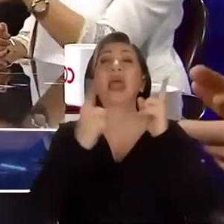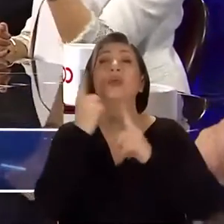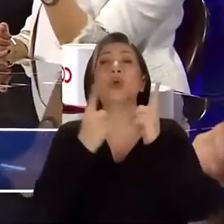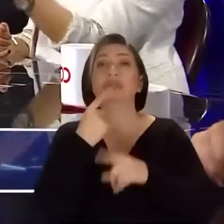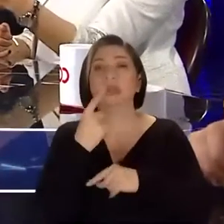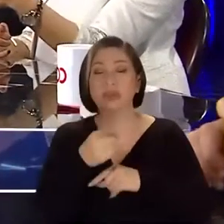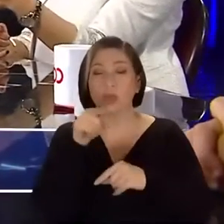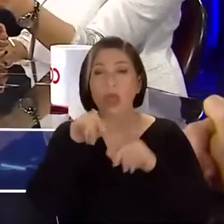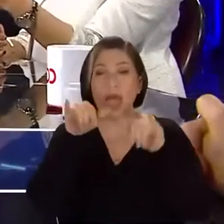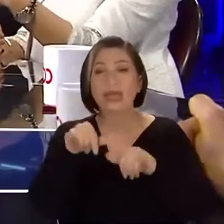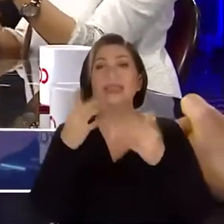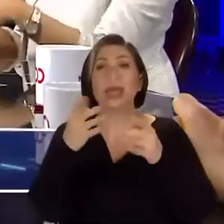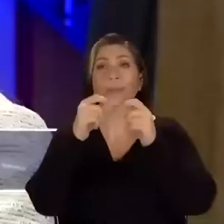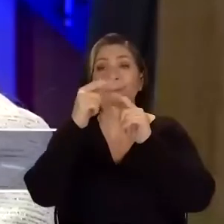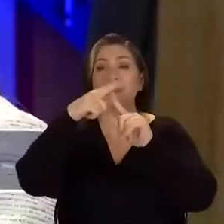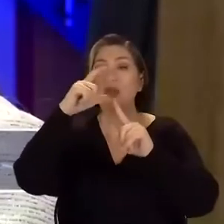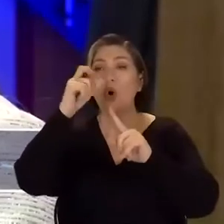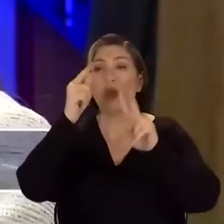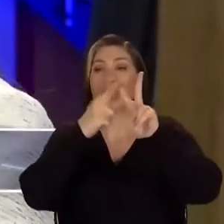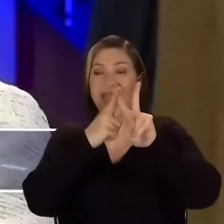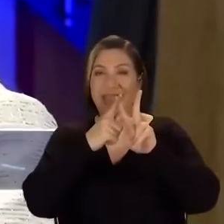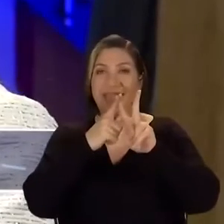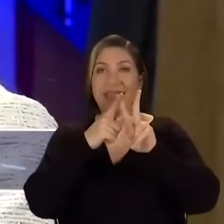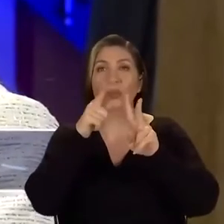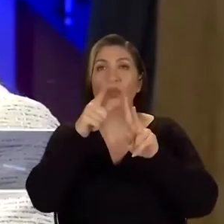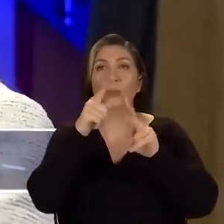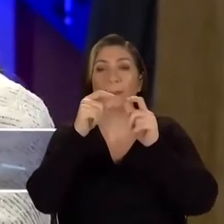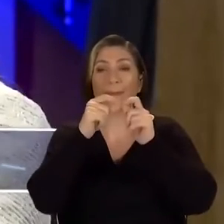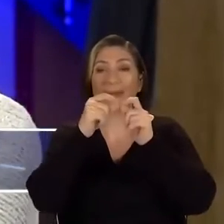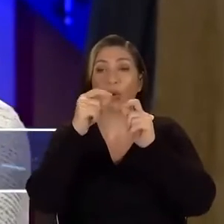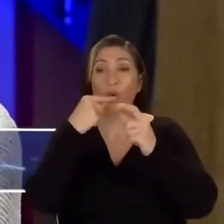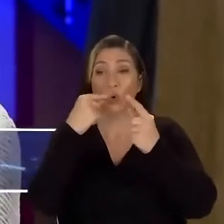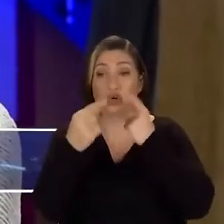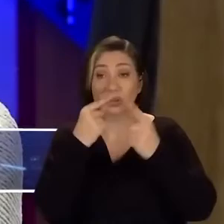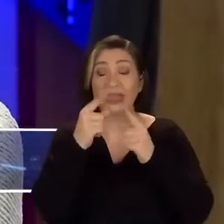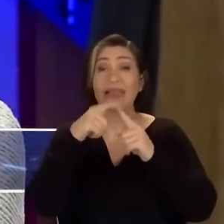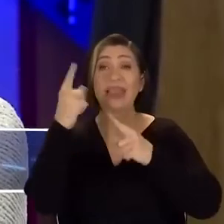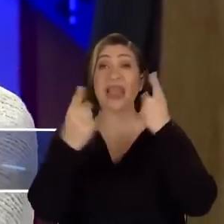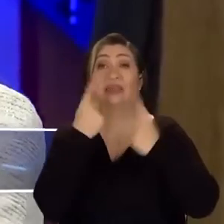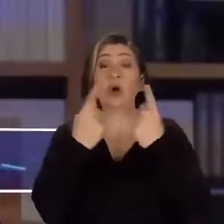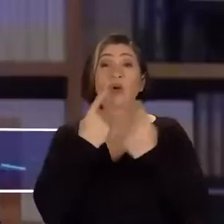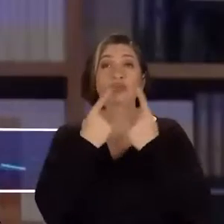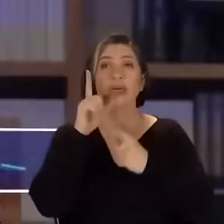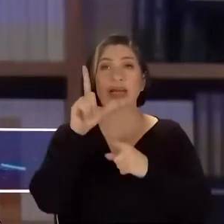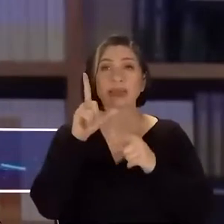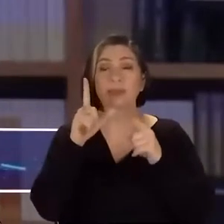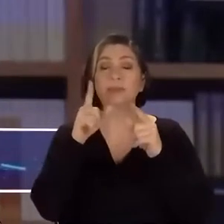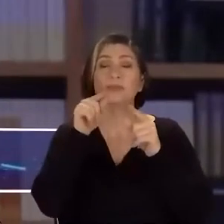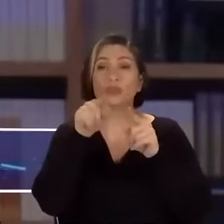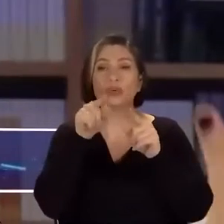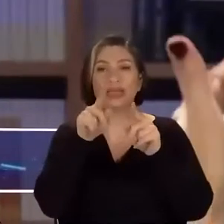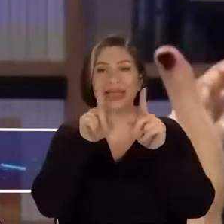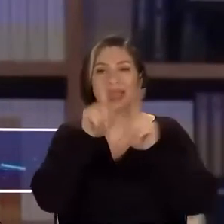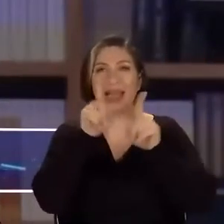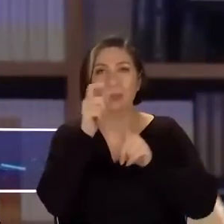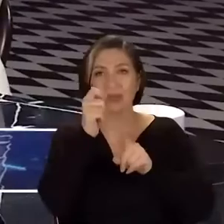şey. Bitcoin nedir dediniz ya. Bitcoin aslında Bitcoin'i konuşurken teknolojisini de biraz konuşmak lazım. Blockchain teknolojisi diyoruz